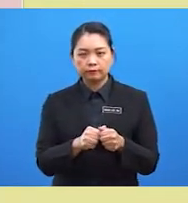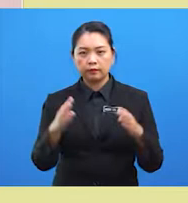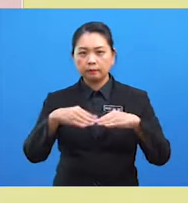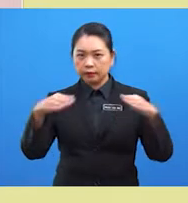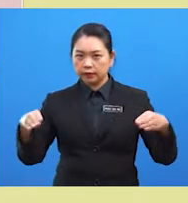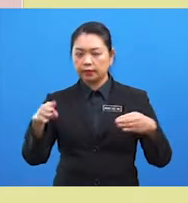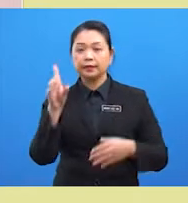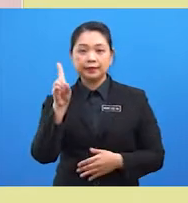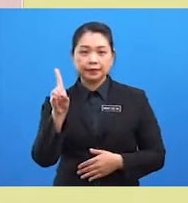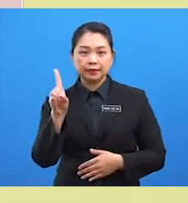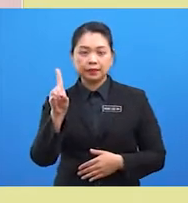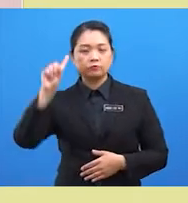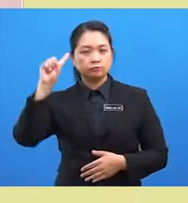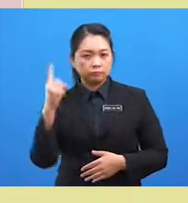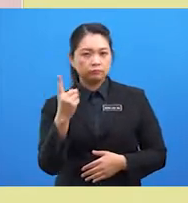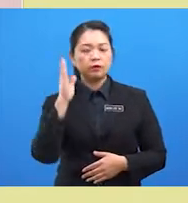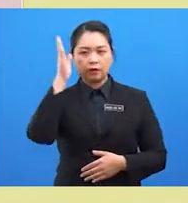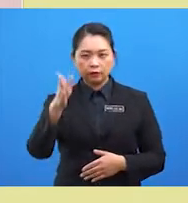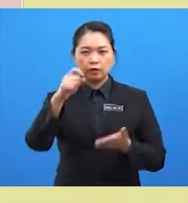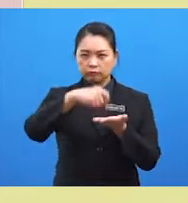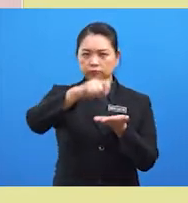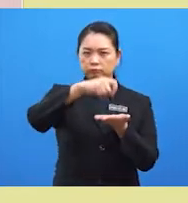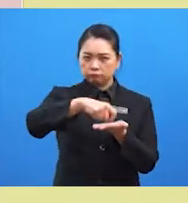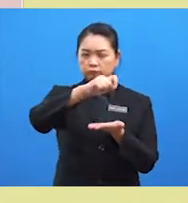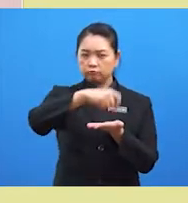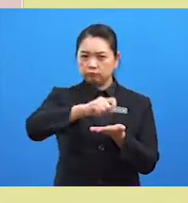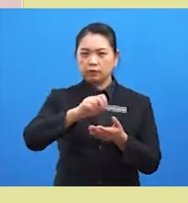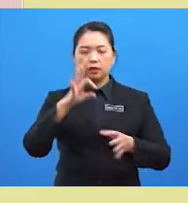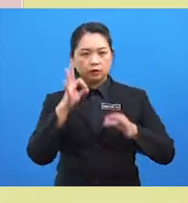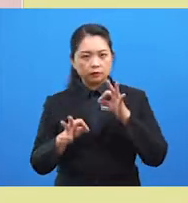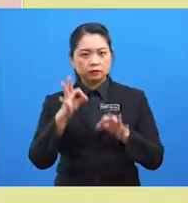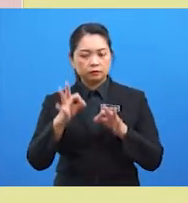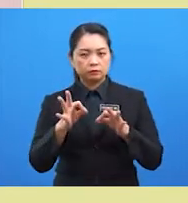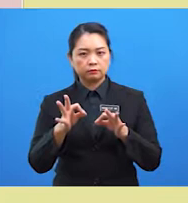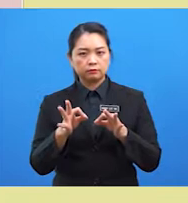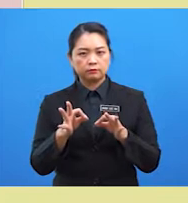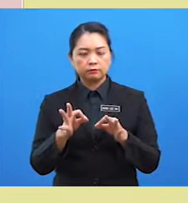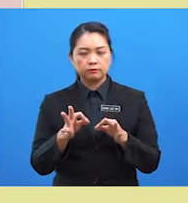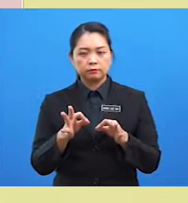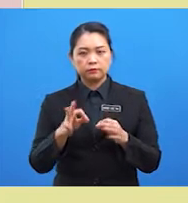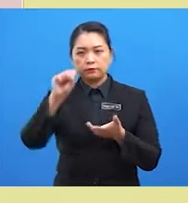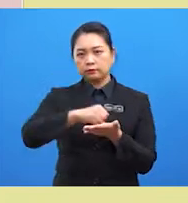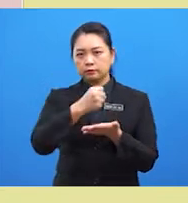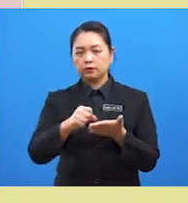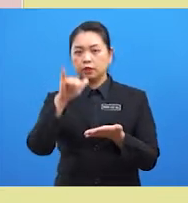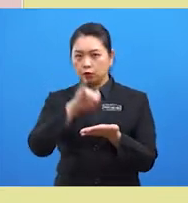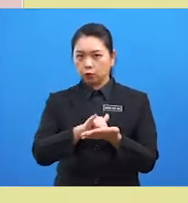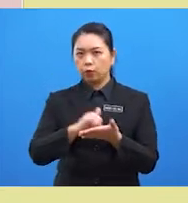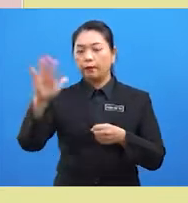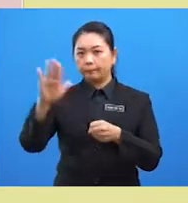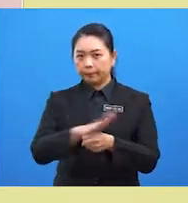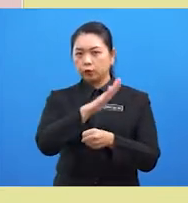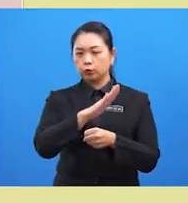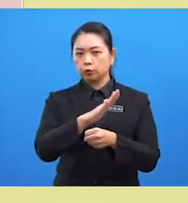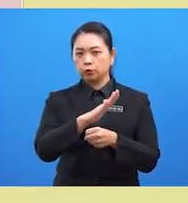D ini hanya akan dinilai sekiranya syair tersebut memenuhi kriteria